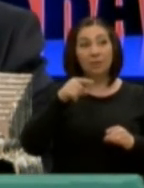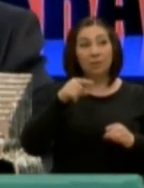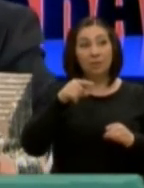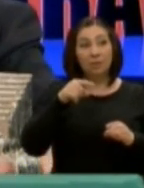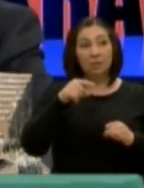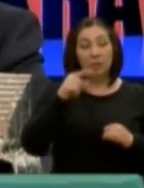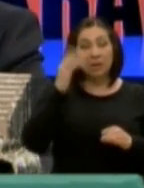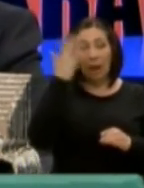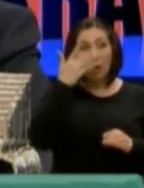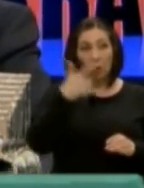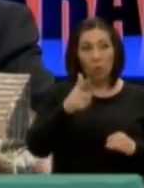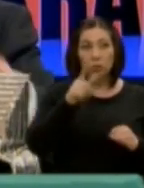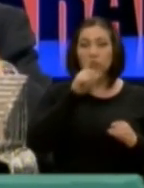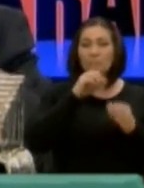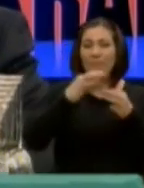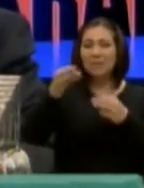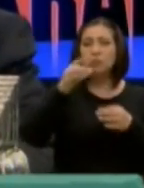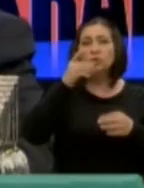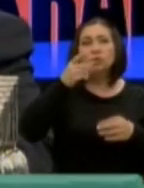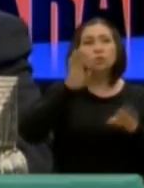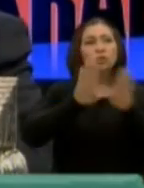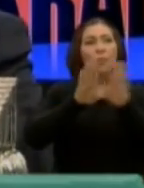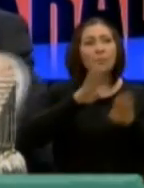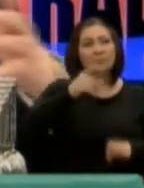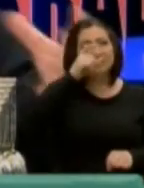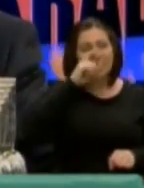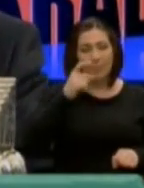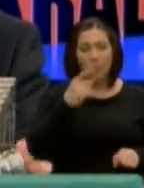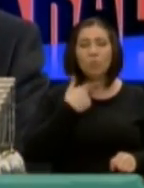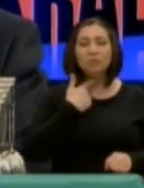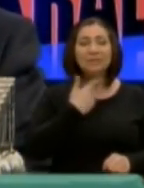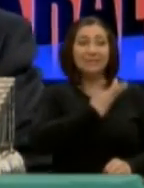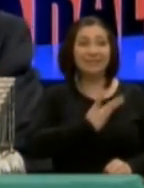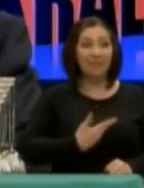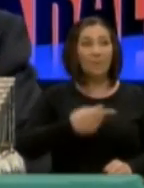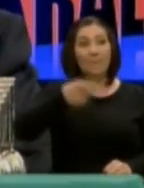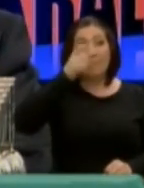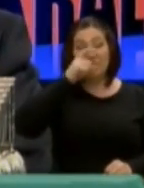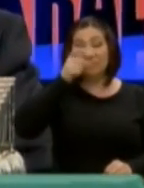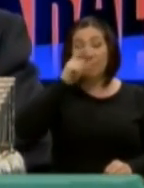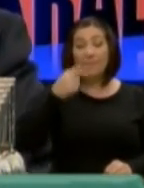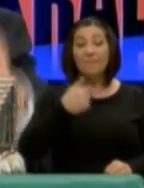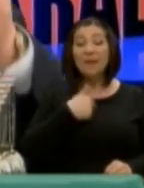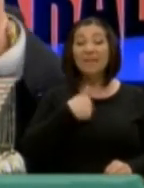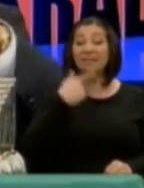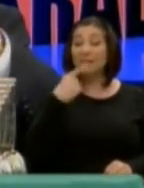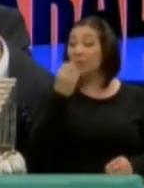Ha. Karaköy'den 100 metre ileride Topkapı Sarayı'nda bizim gibi boğazını seven padişahlarımız çeşitli başlarına bana